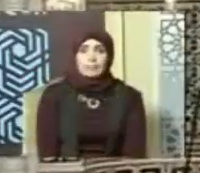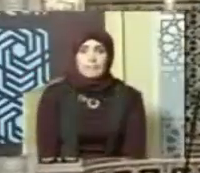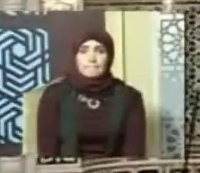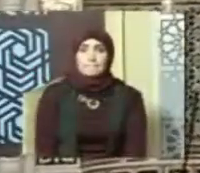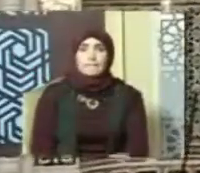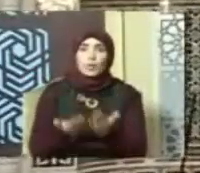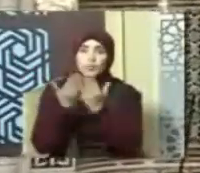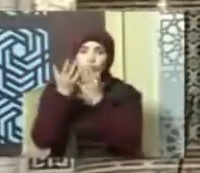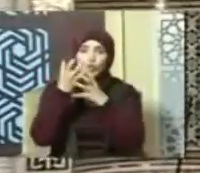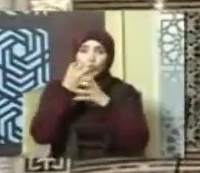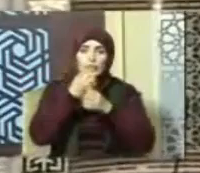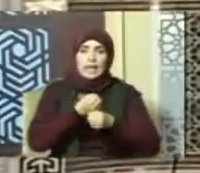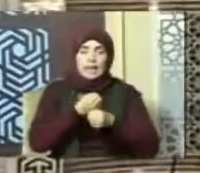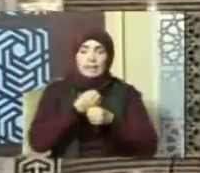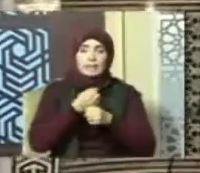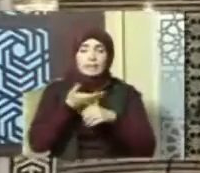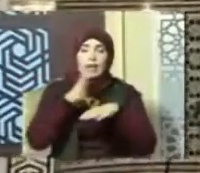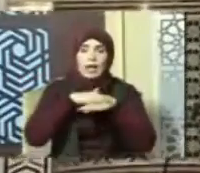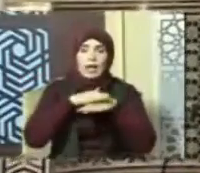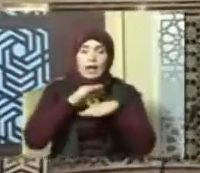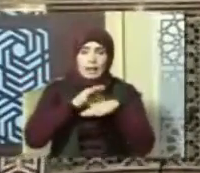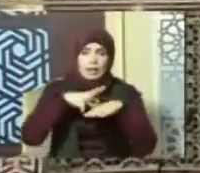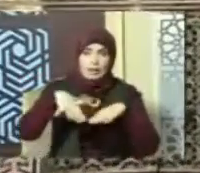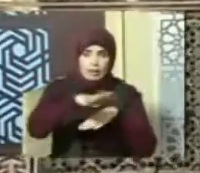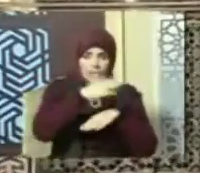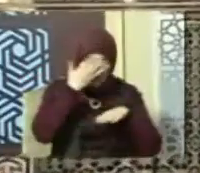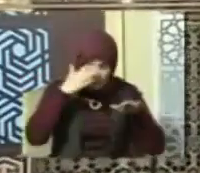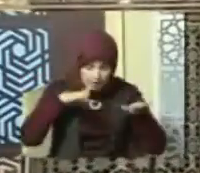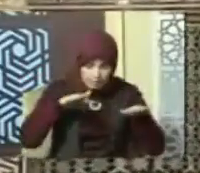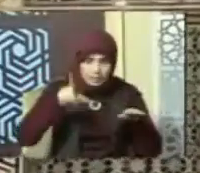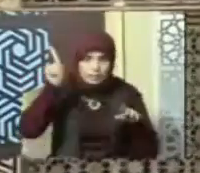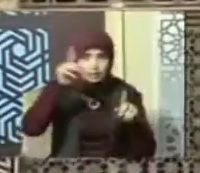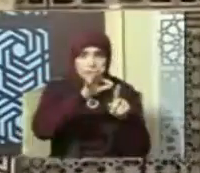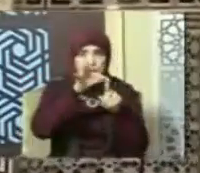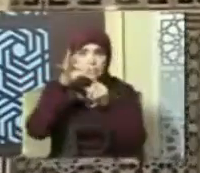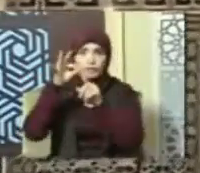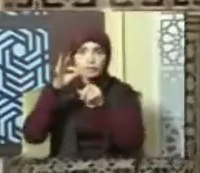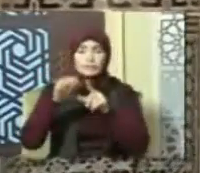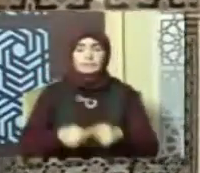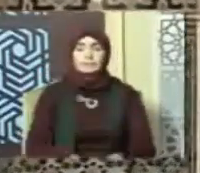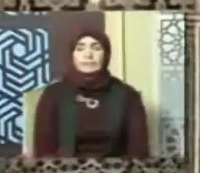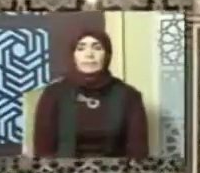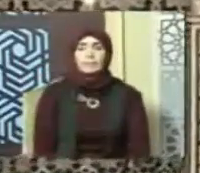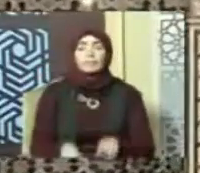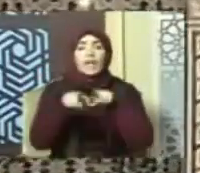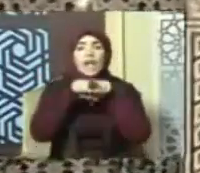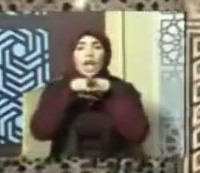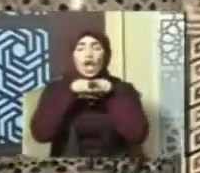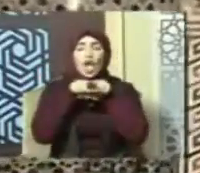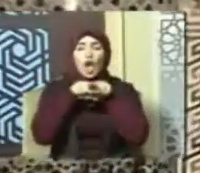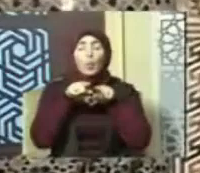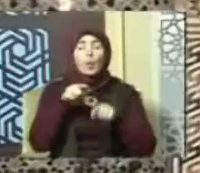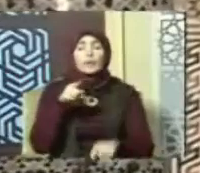وصلاة وسلاما على عباده الذين اصطفى. إخوة الإسلام،